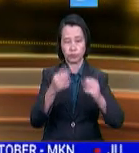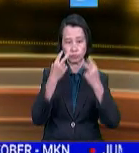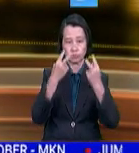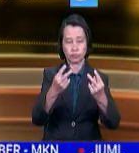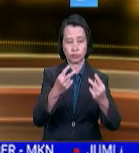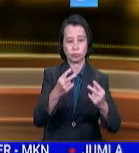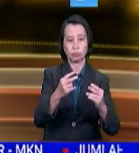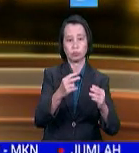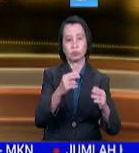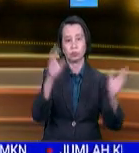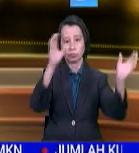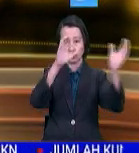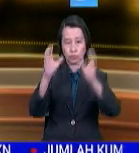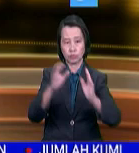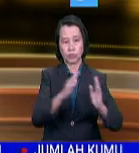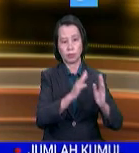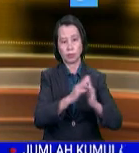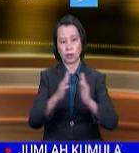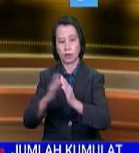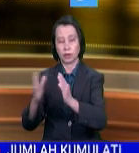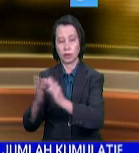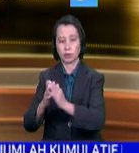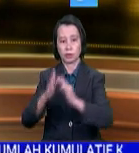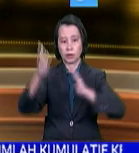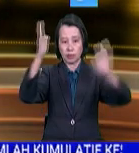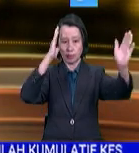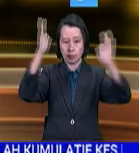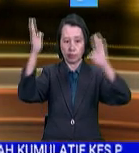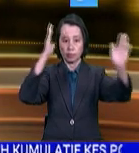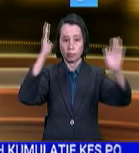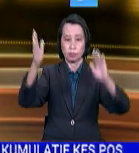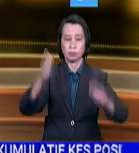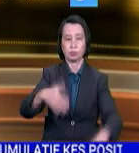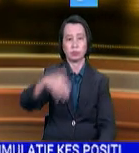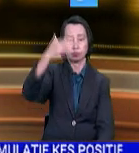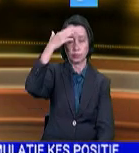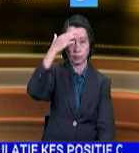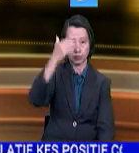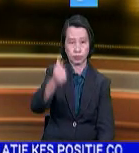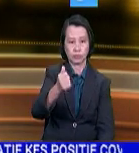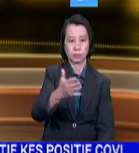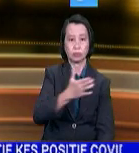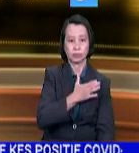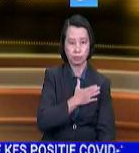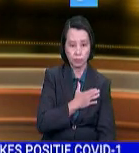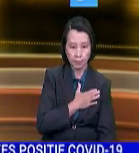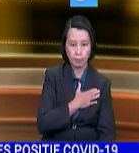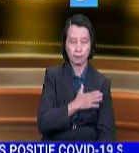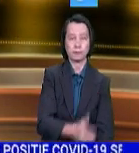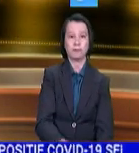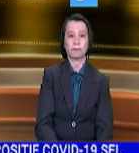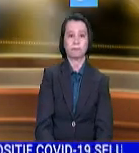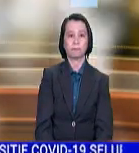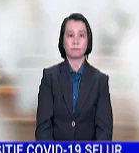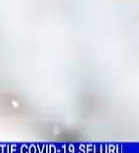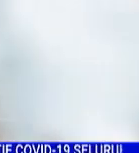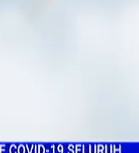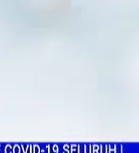lihat tinjauan cuaca bagi bandar-bandar utama di seluruh negara. Assalamualaikum dan salam sejahtera.